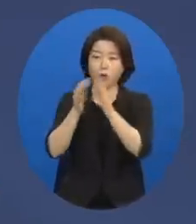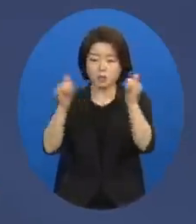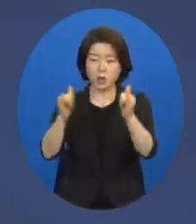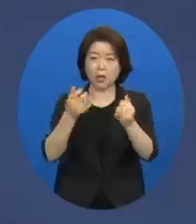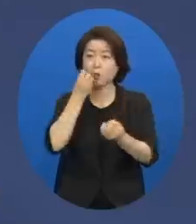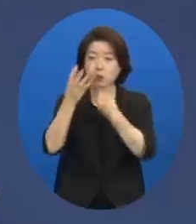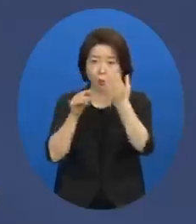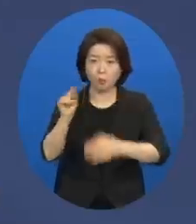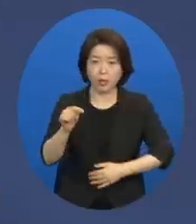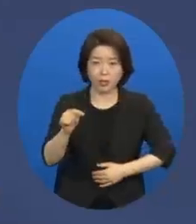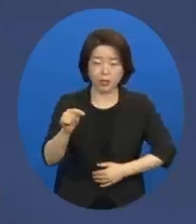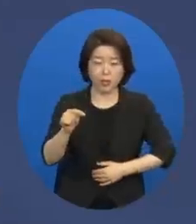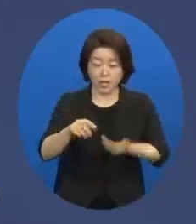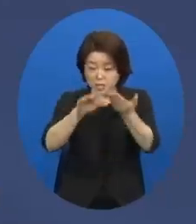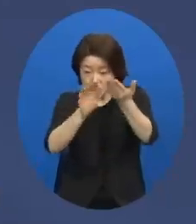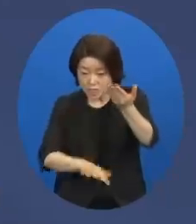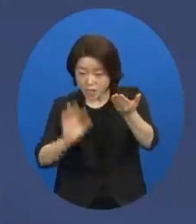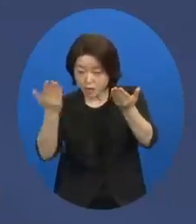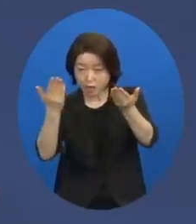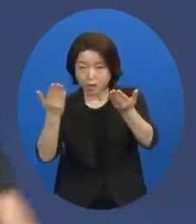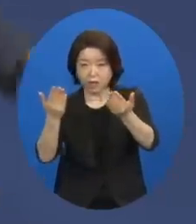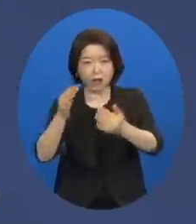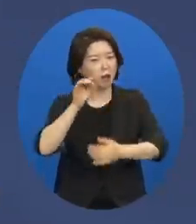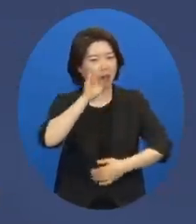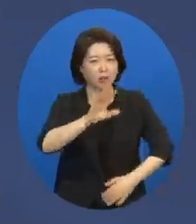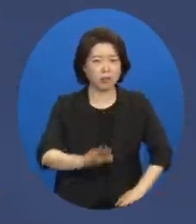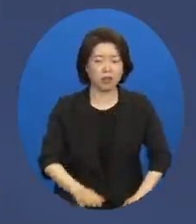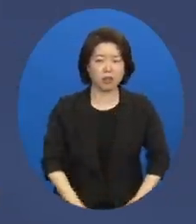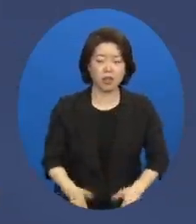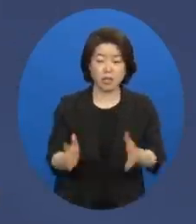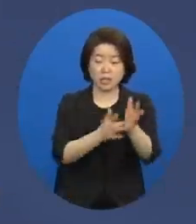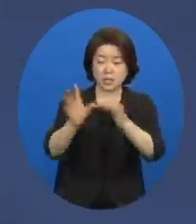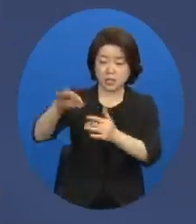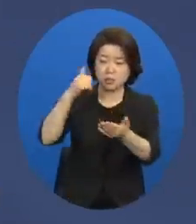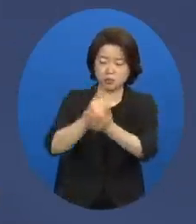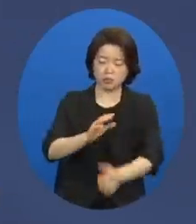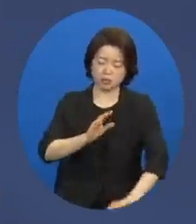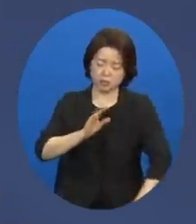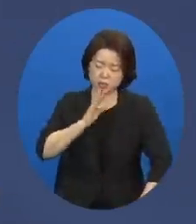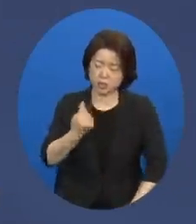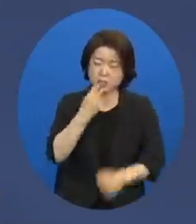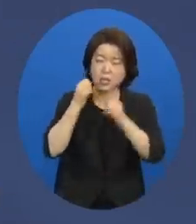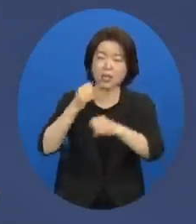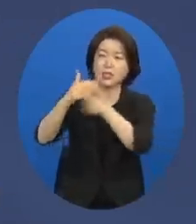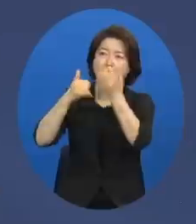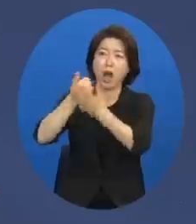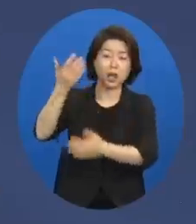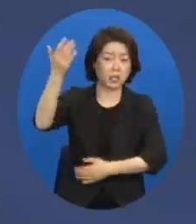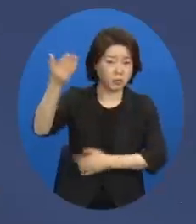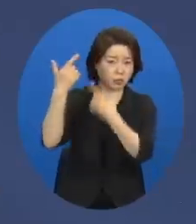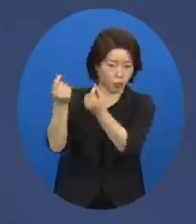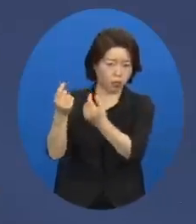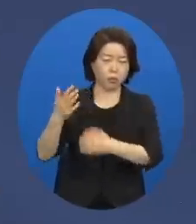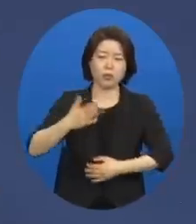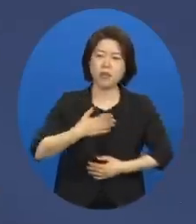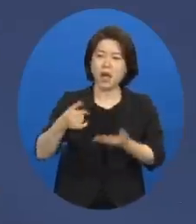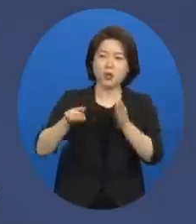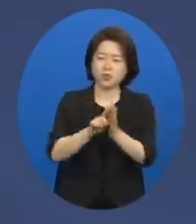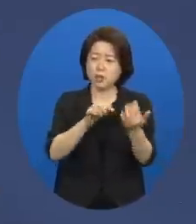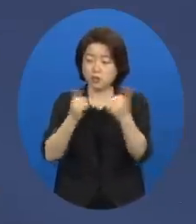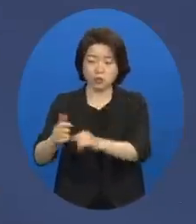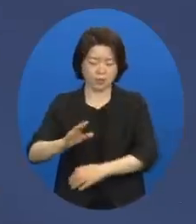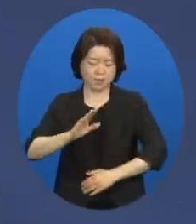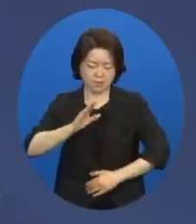고백이 그 이하가 될 수 있느냐 이 말이에요. 예수 그리스도가 정녕 살아계신 하나님이시고 그가 나를 위해 죽은